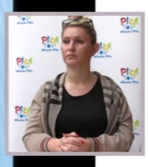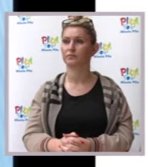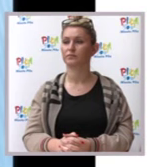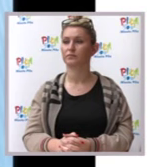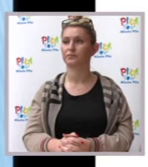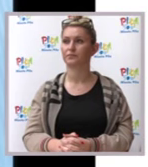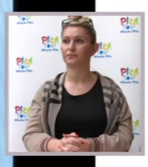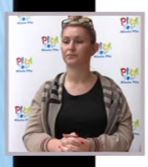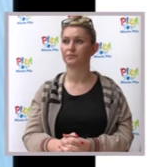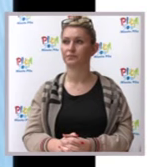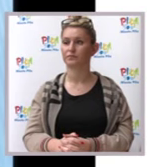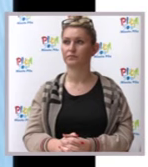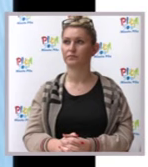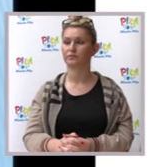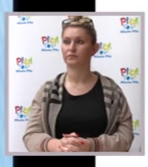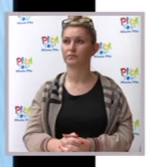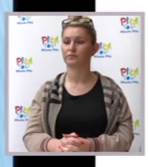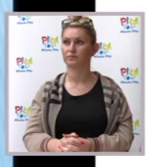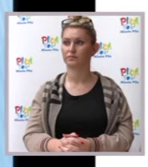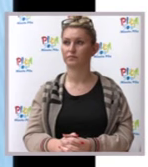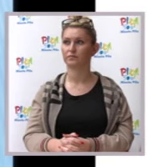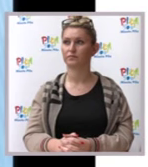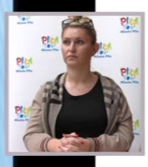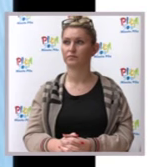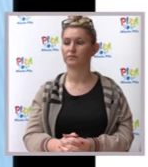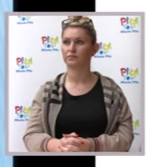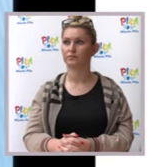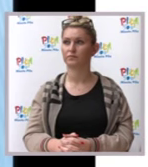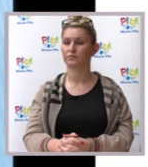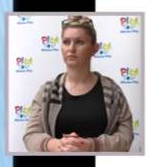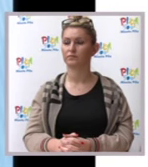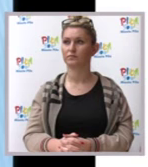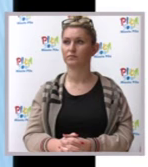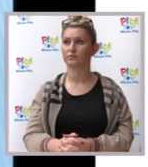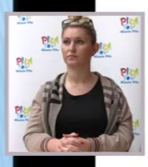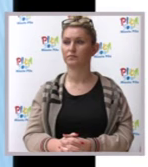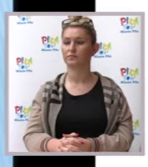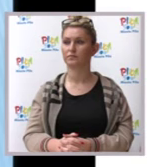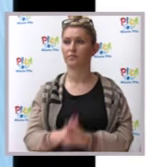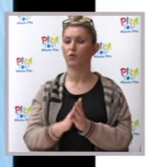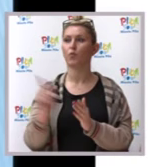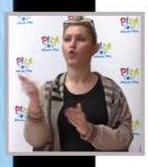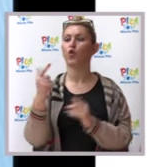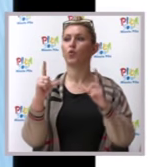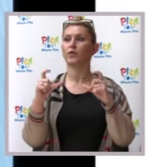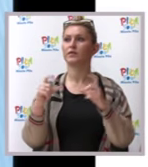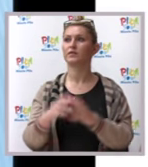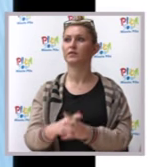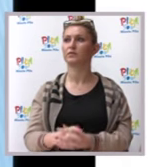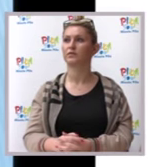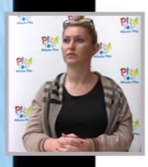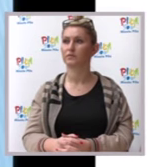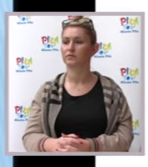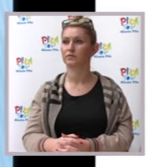może, będę państwa informować, jak te stawki wyglądają. Może ten drugi slajd? A może uda się